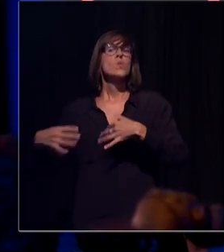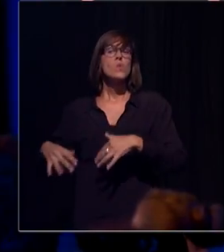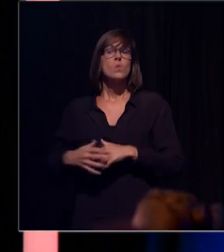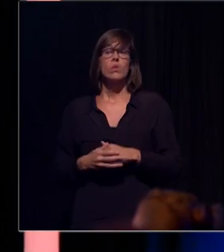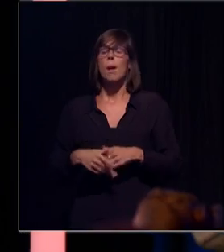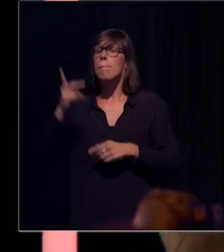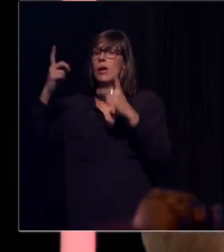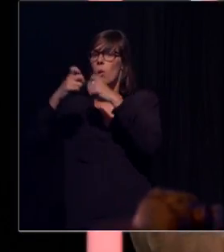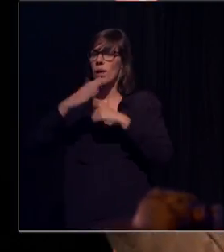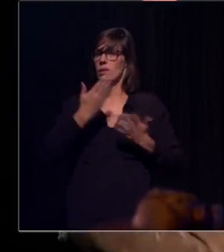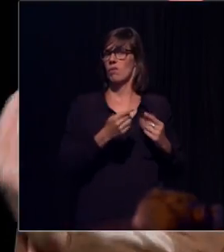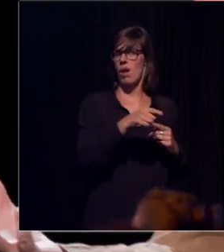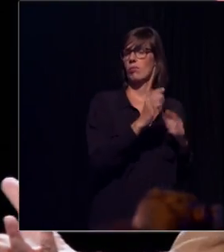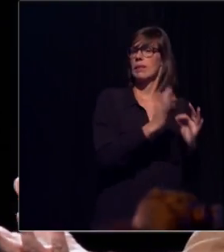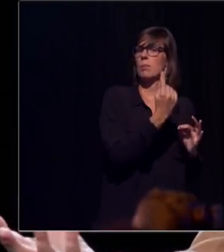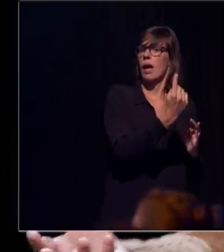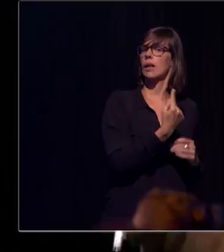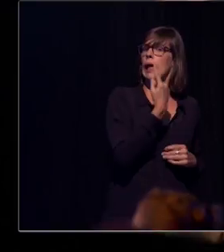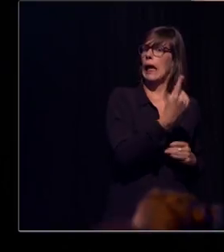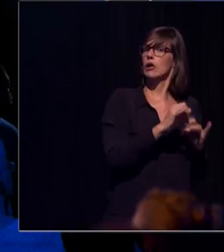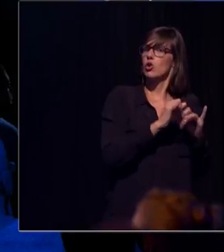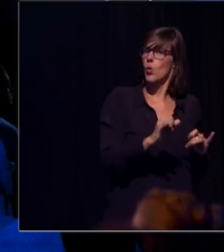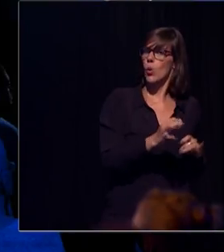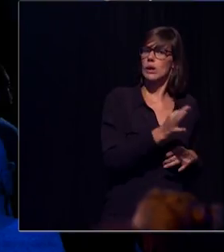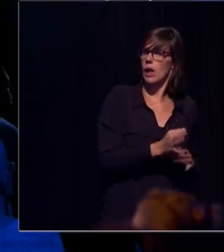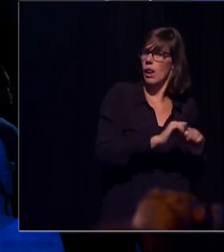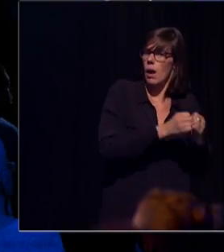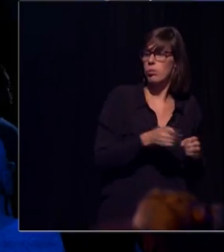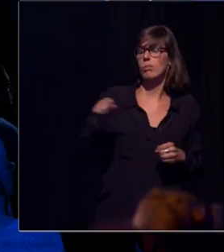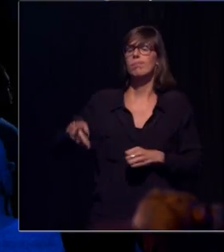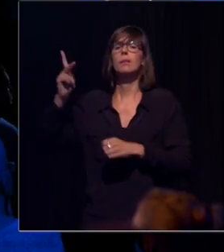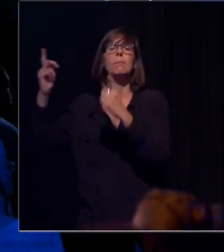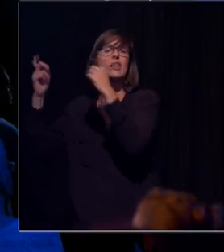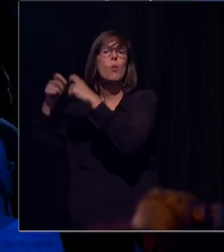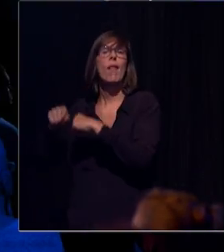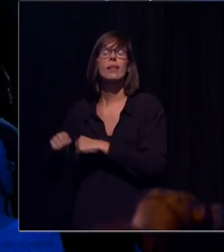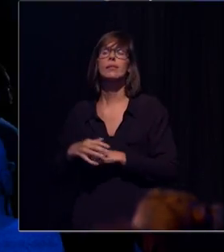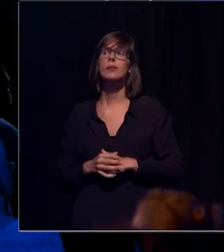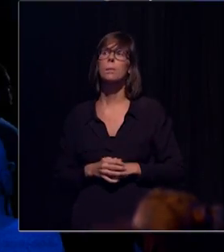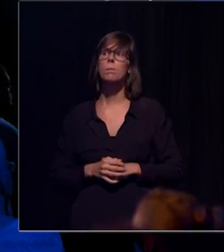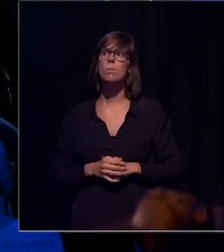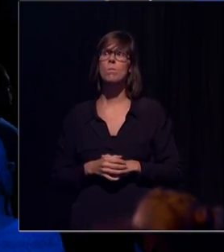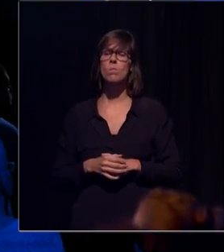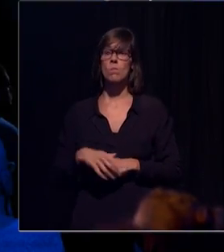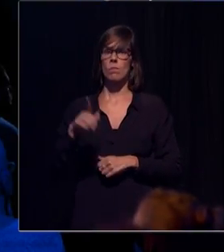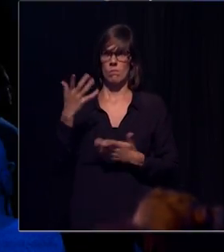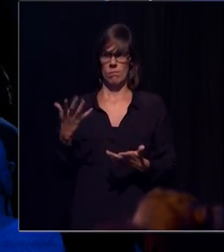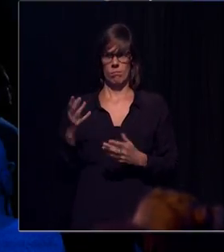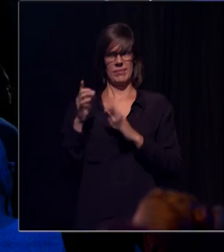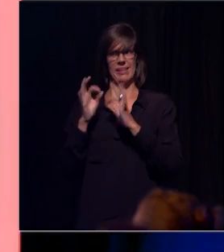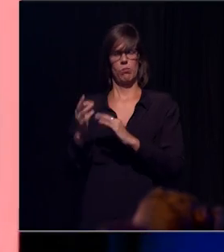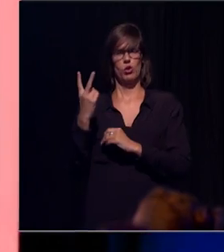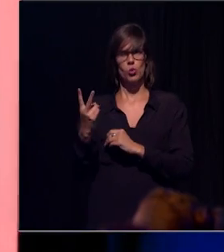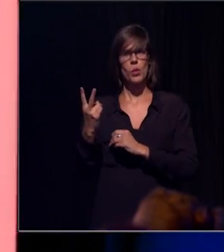buik en langs de andere kant ook die hoge bloedsuiker met de aantasting van ogen, nieren, zenuwtjes en ook nog eens de grote